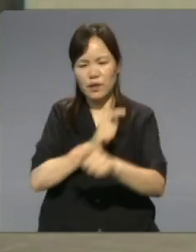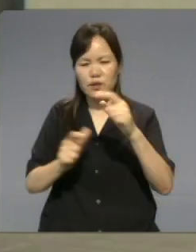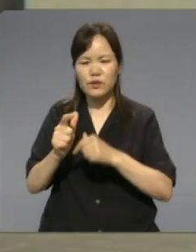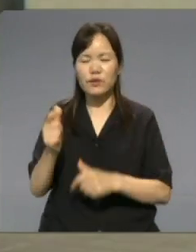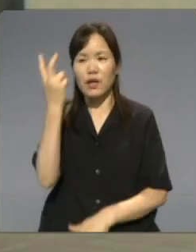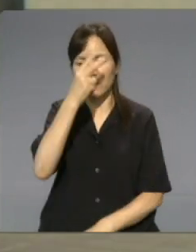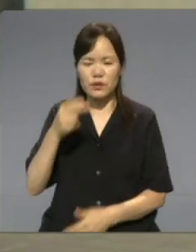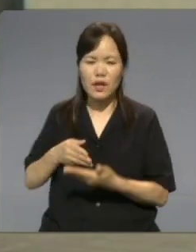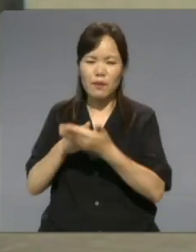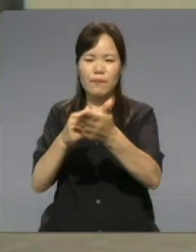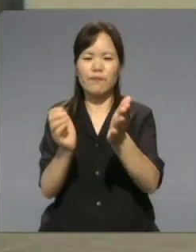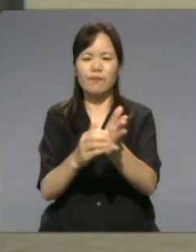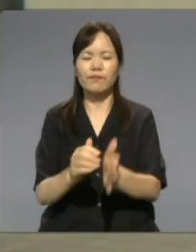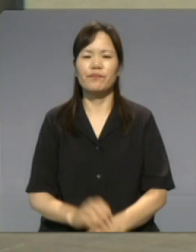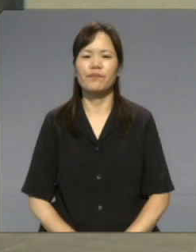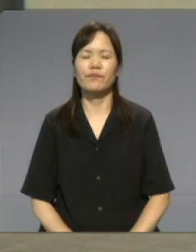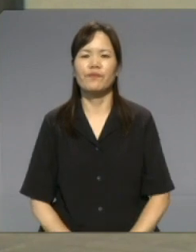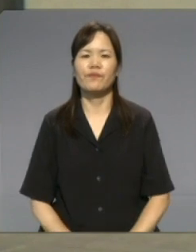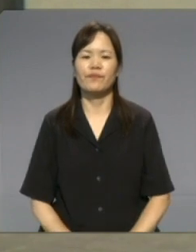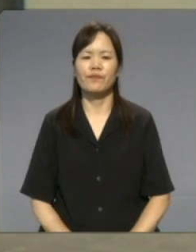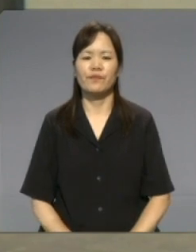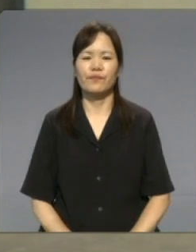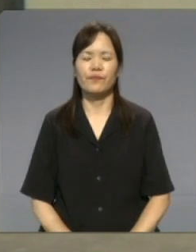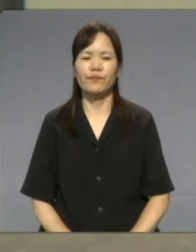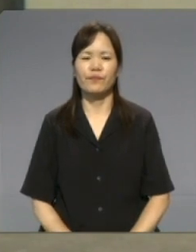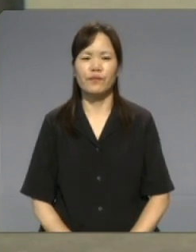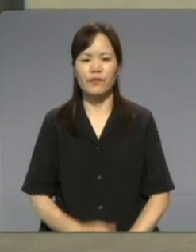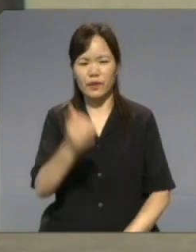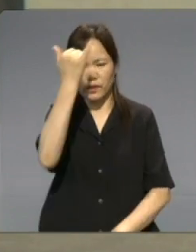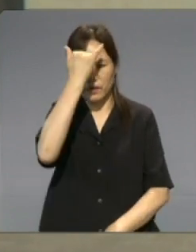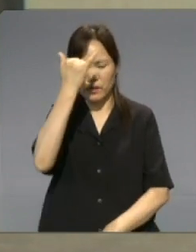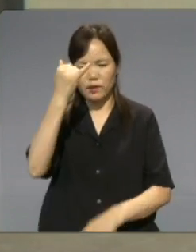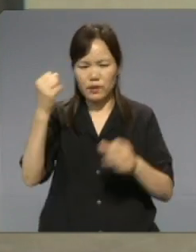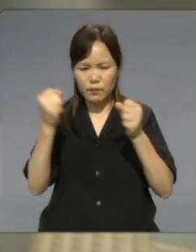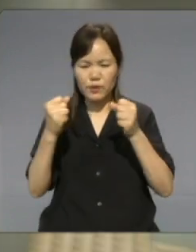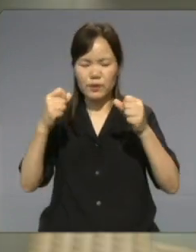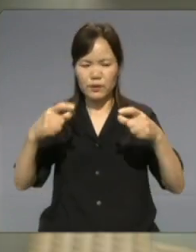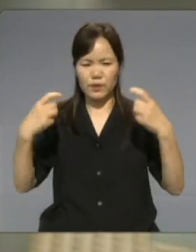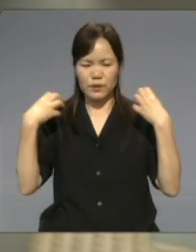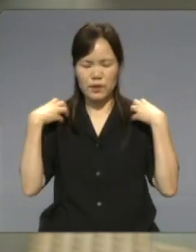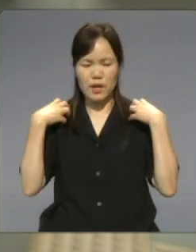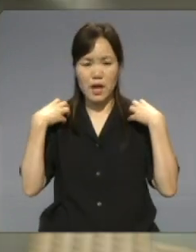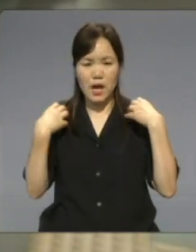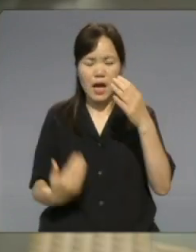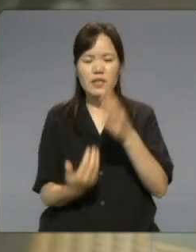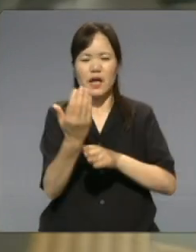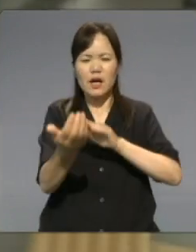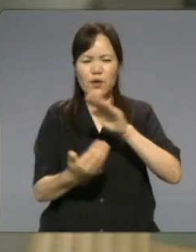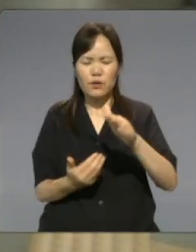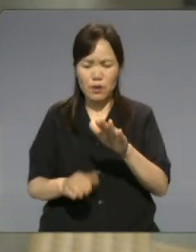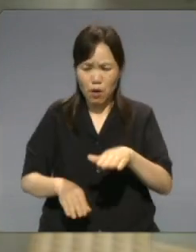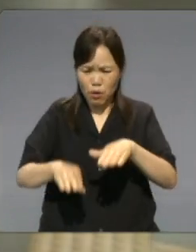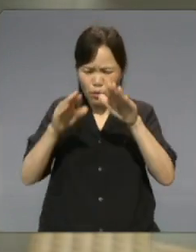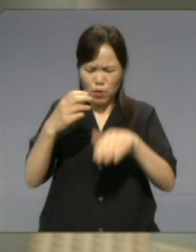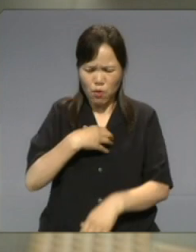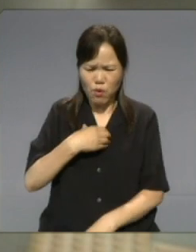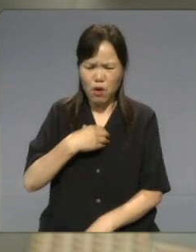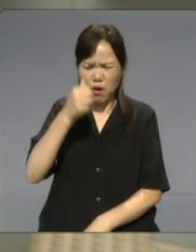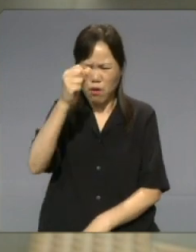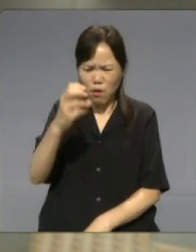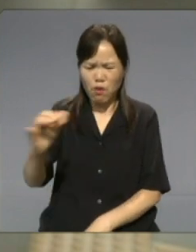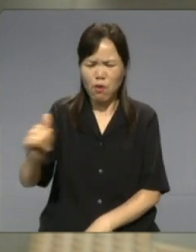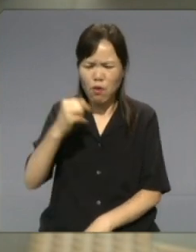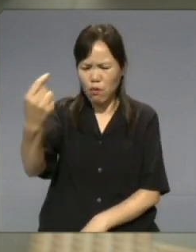수사 의뢰했다고 밝혔습니다 충북도청이 참사전 침수위험 상황을 여러 차례 신고받고도